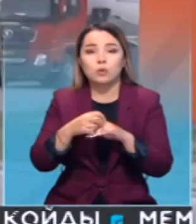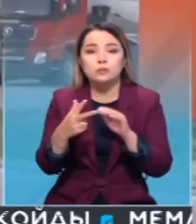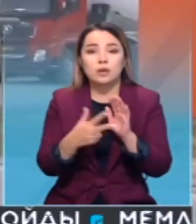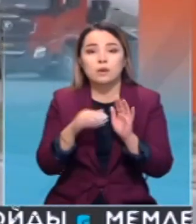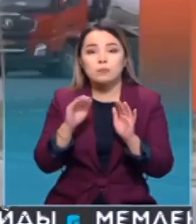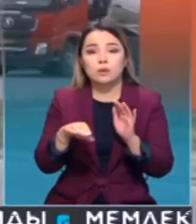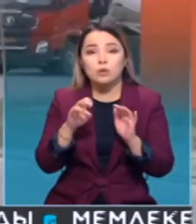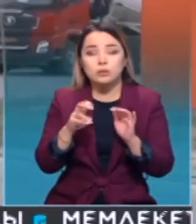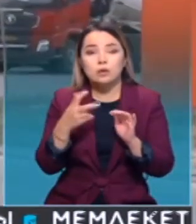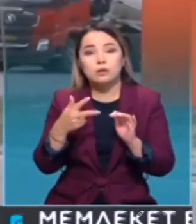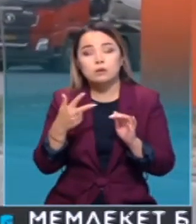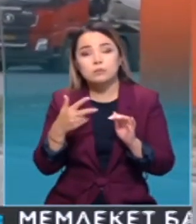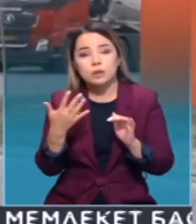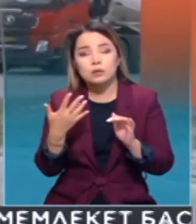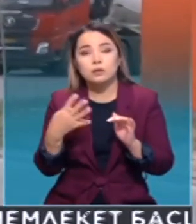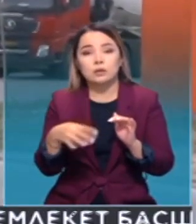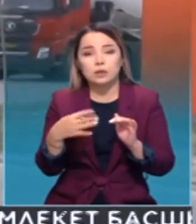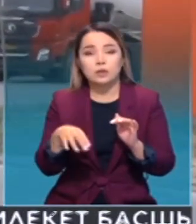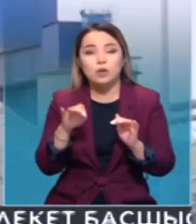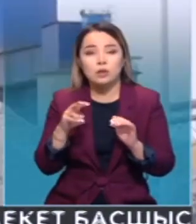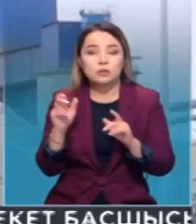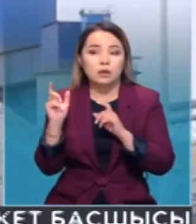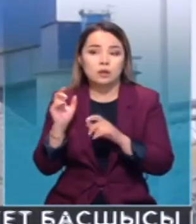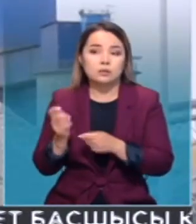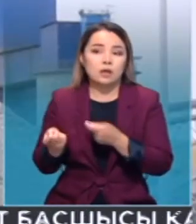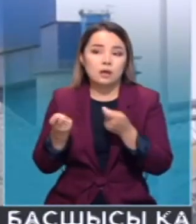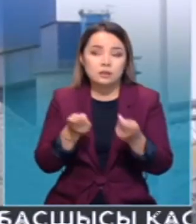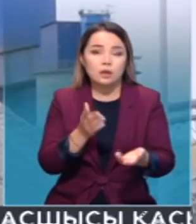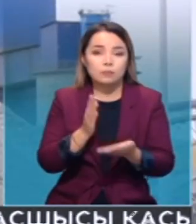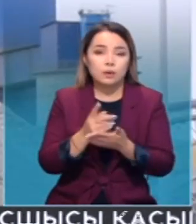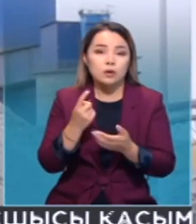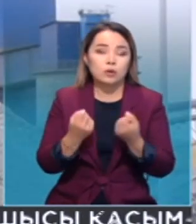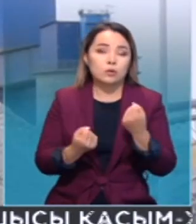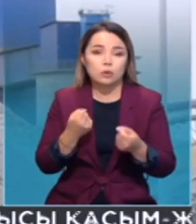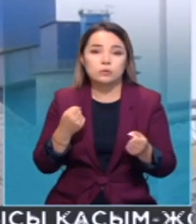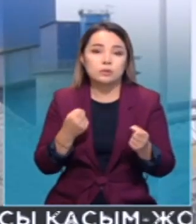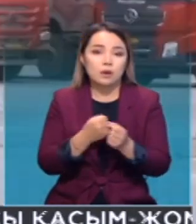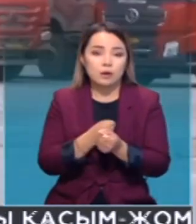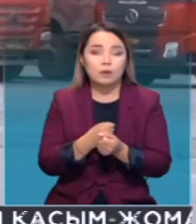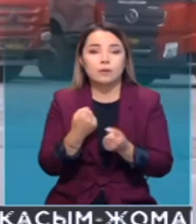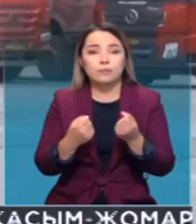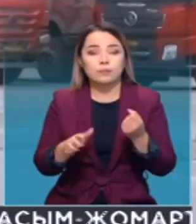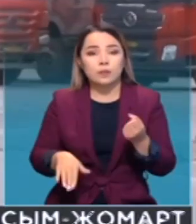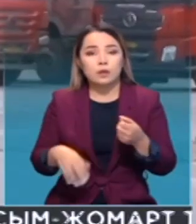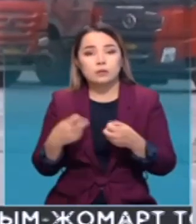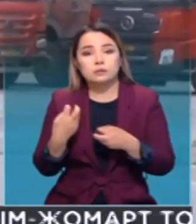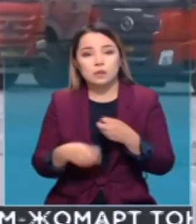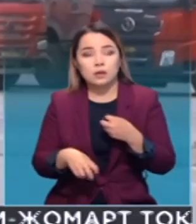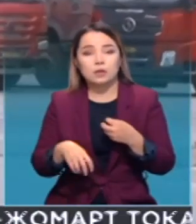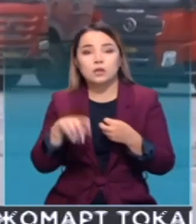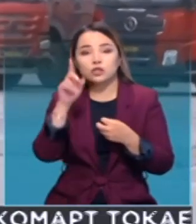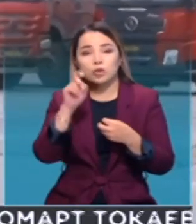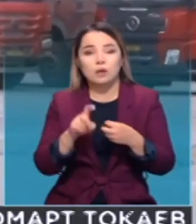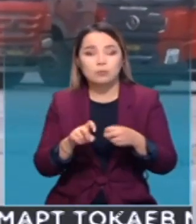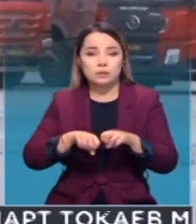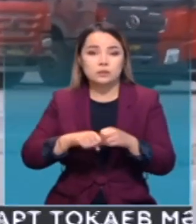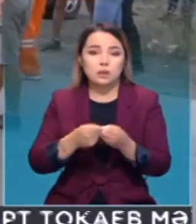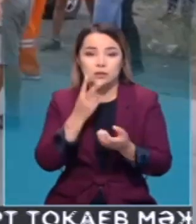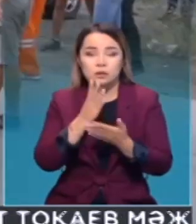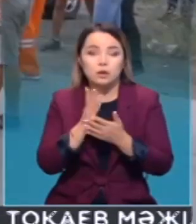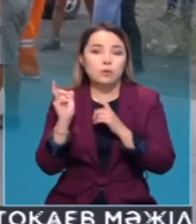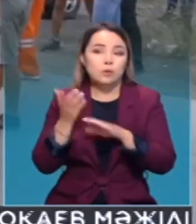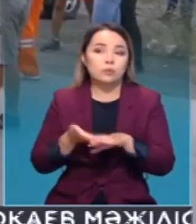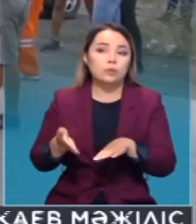орнына 35-40 тонна шикізат тиеледі. Күні кеше тағы бір көлік апатқа ұшырап, жүргізушінің аяғы сынып, жамбасы шыққан. Ауыр жүк